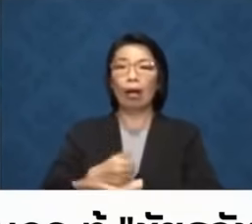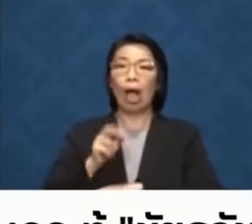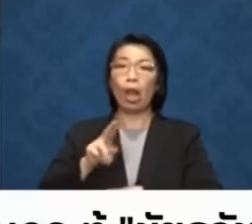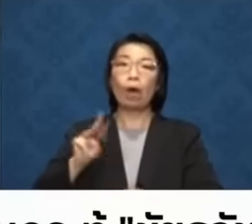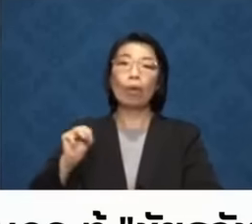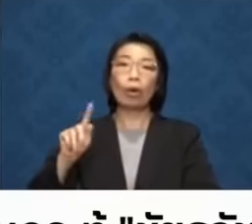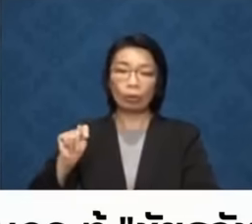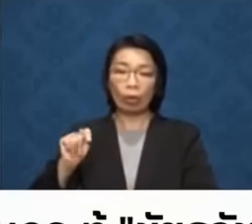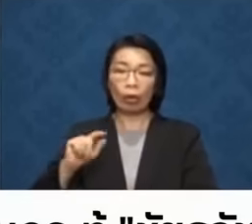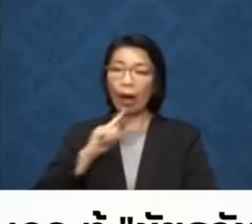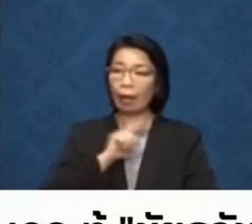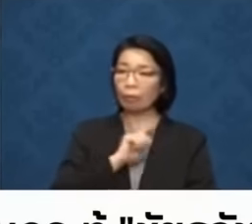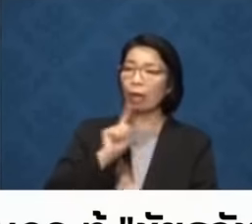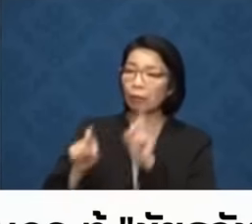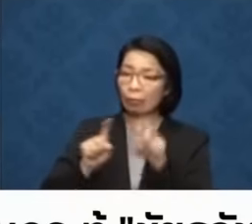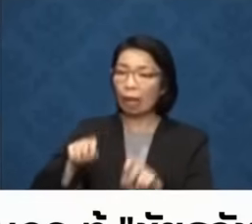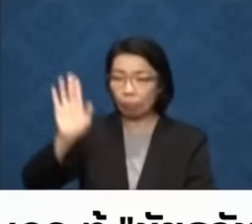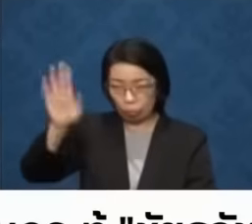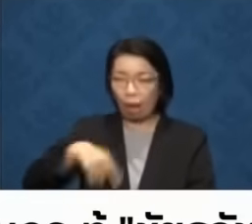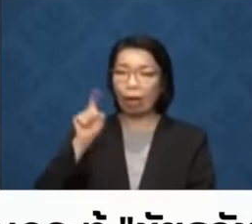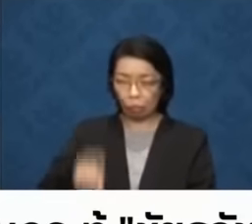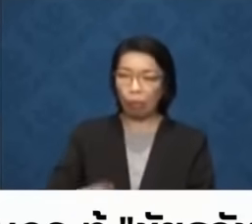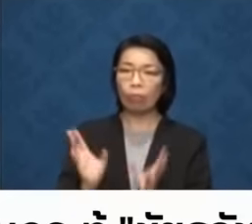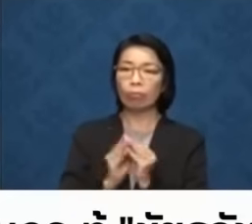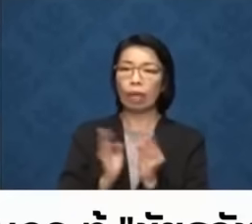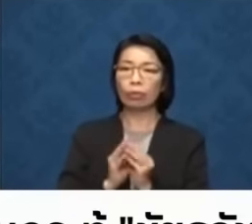านก็ควรตอบให้ครบสิถ้าเกิดว่ามีเหตุจำเป็นให้นาย